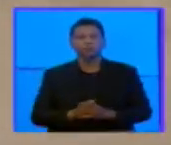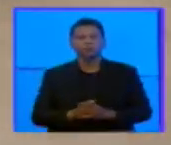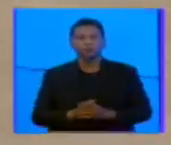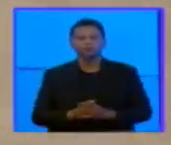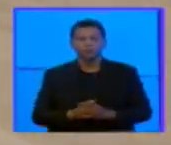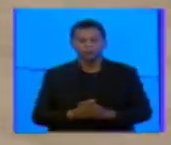langsung